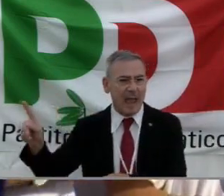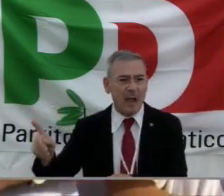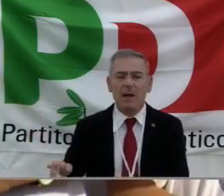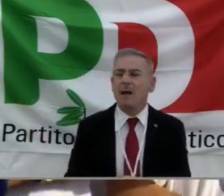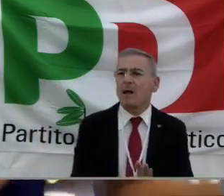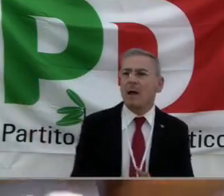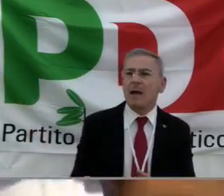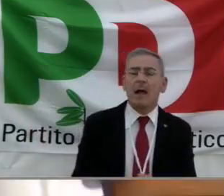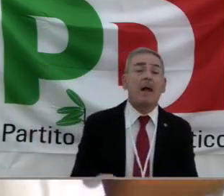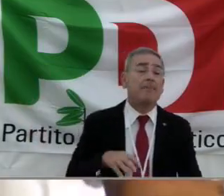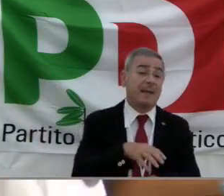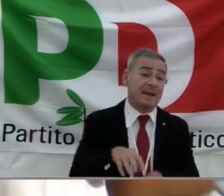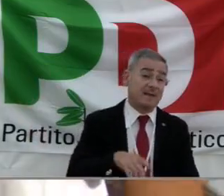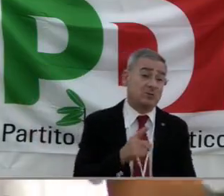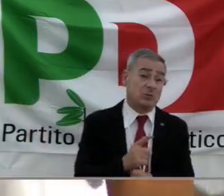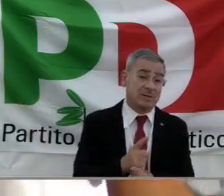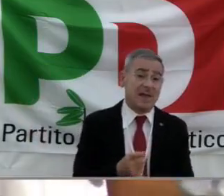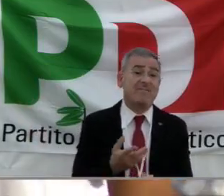le parole!